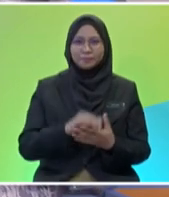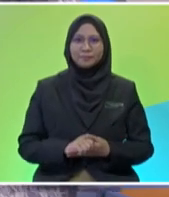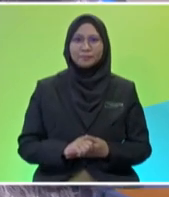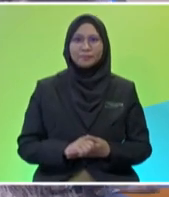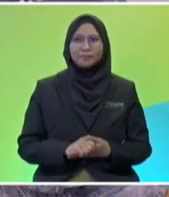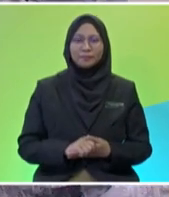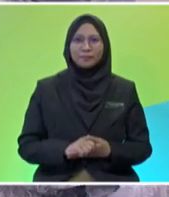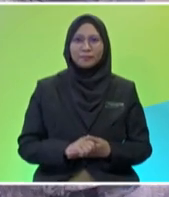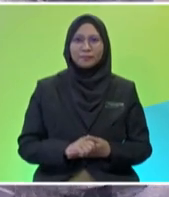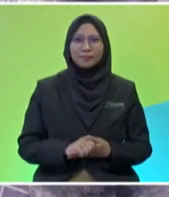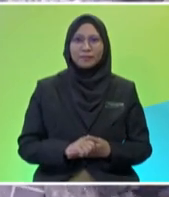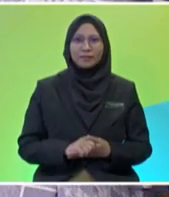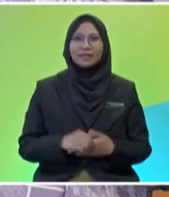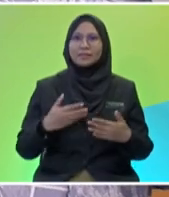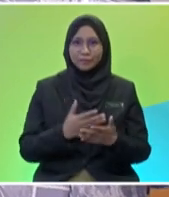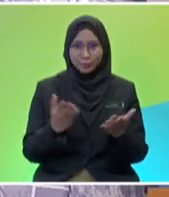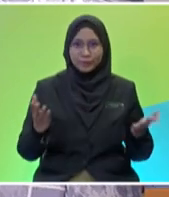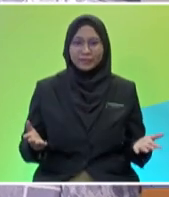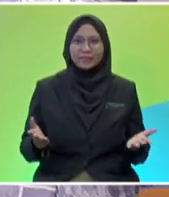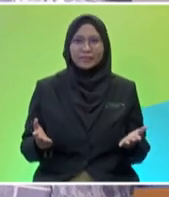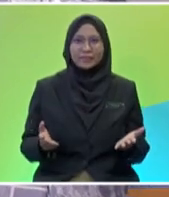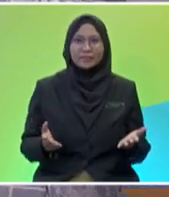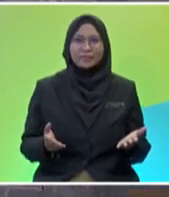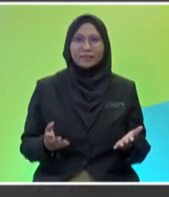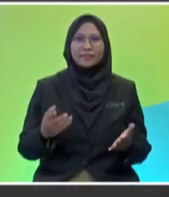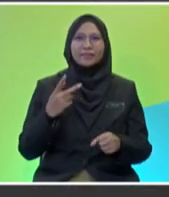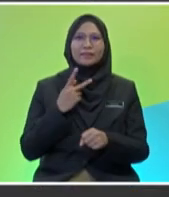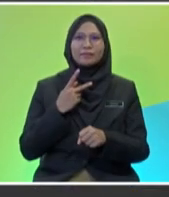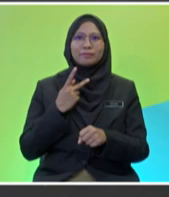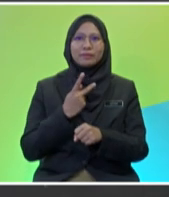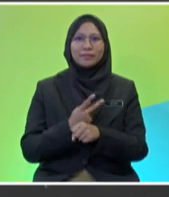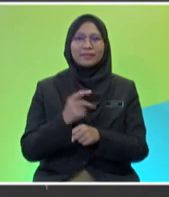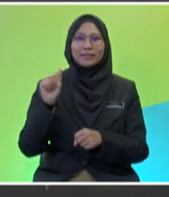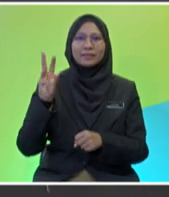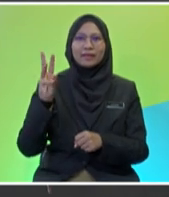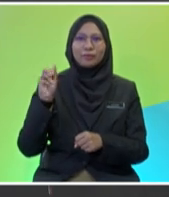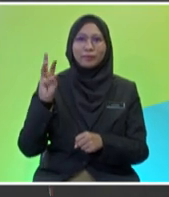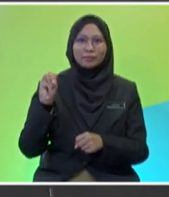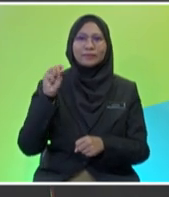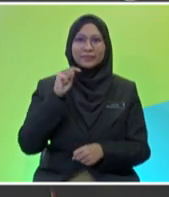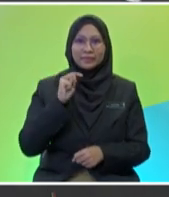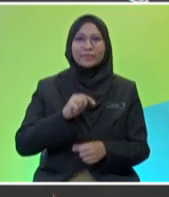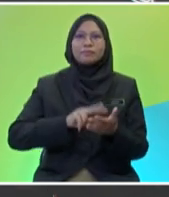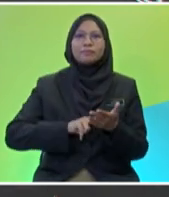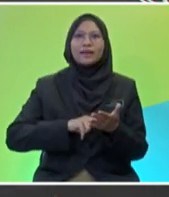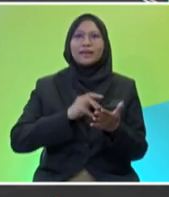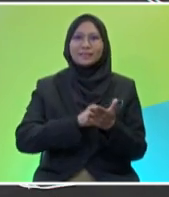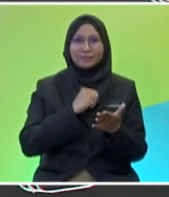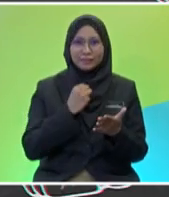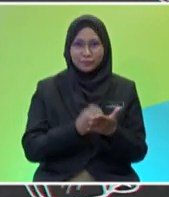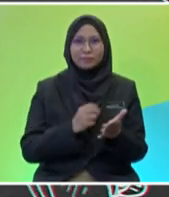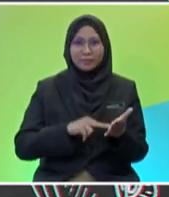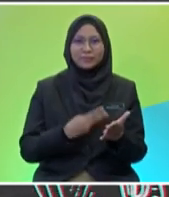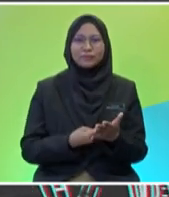semua untuk murid kesayangan saya agensi perhematan awam ini adalah organisasi atau badan yang mengendalikan sesuatu